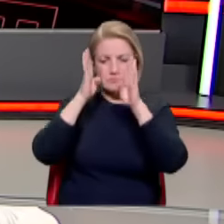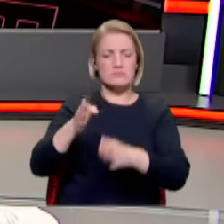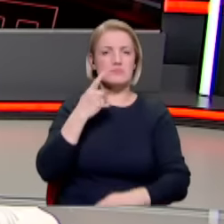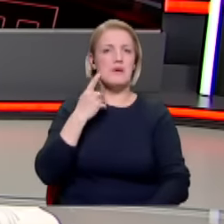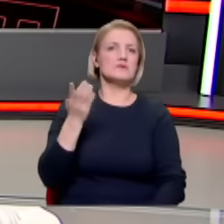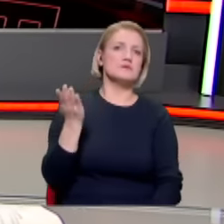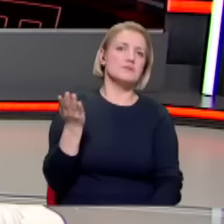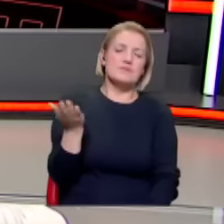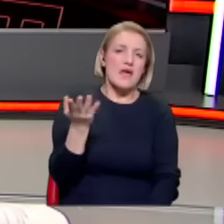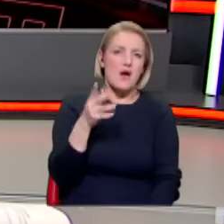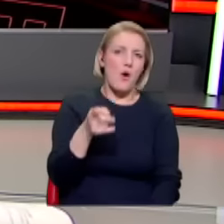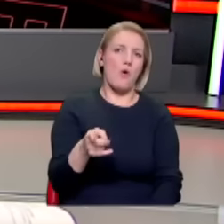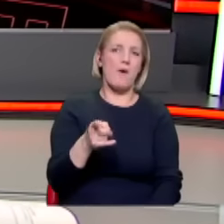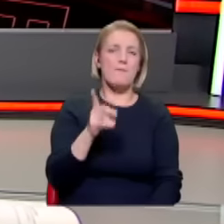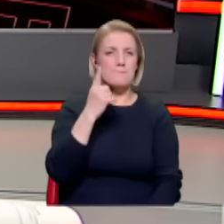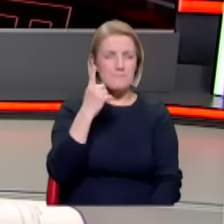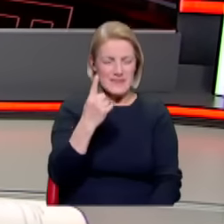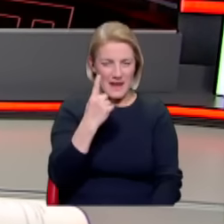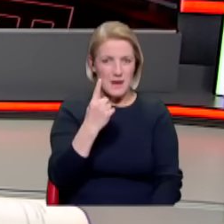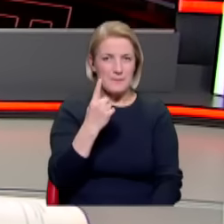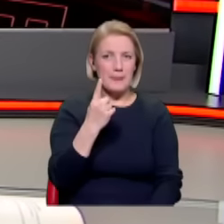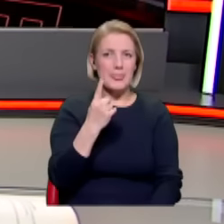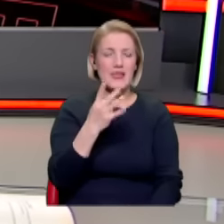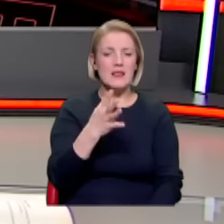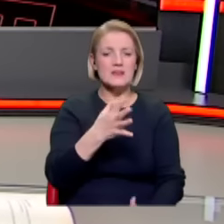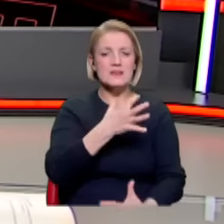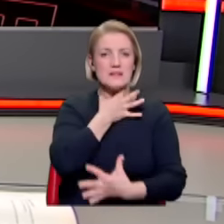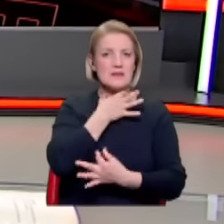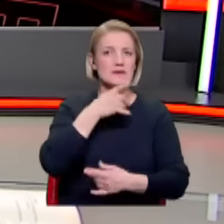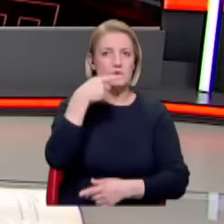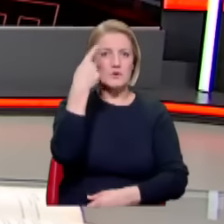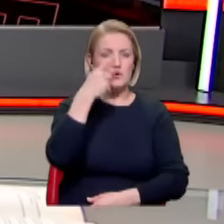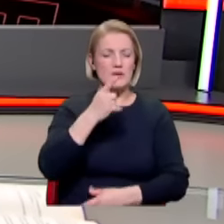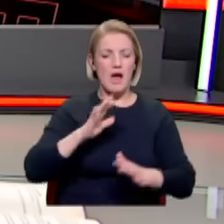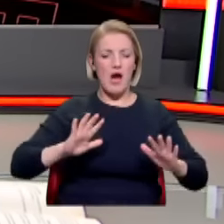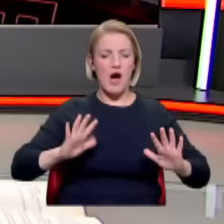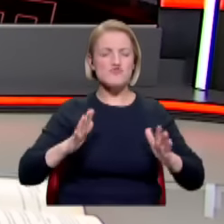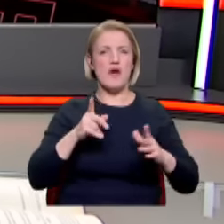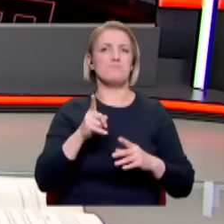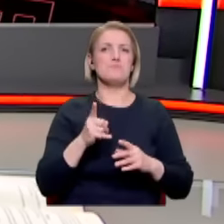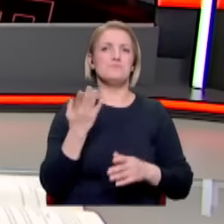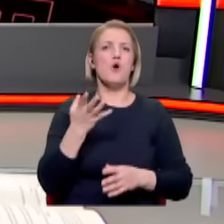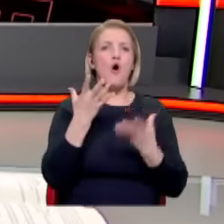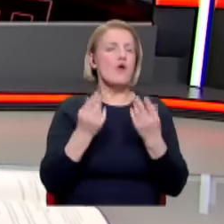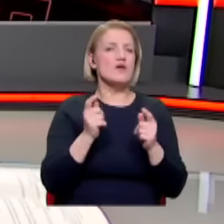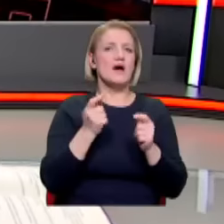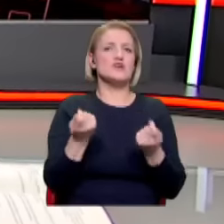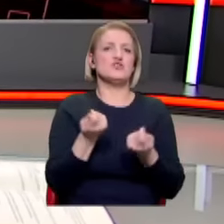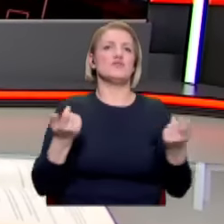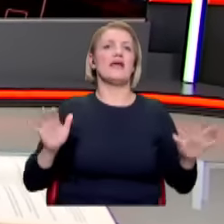o, ona baksınlar. Bir de arada çaresizlikten acayip çıkışlar yapıyorlar. Olacak iş